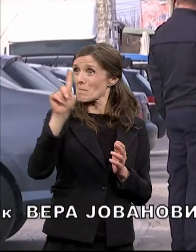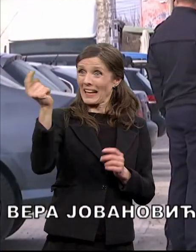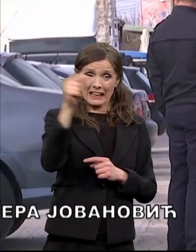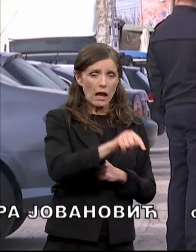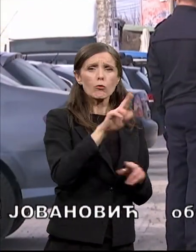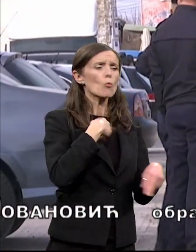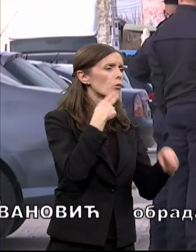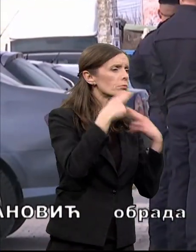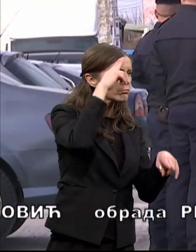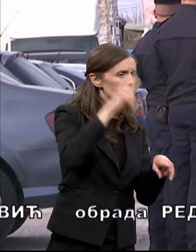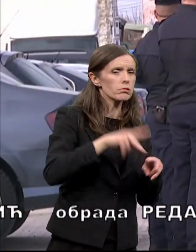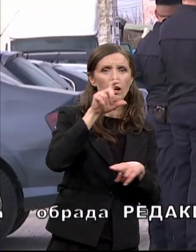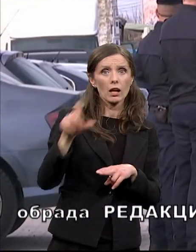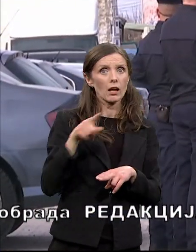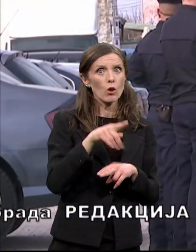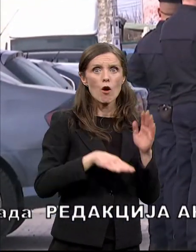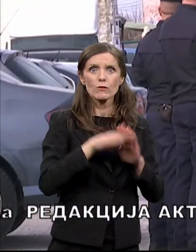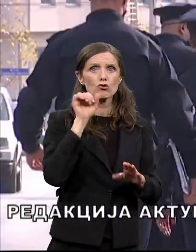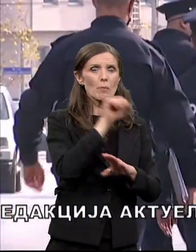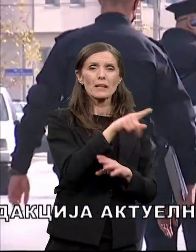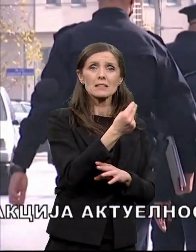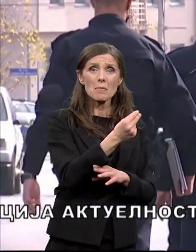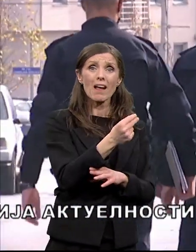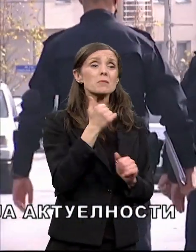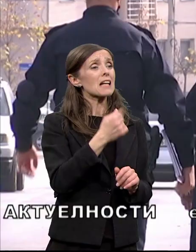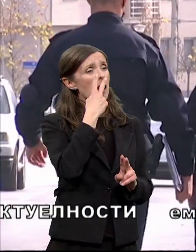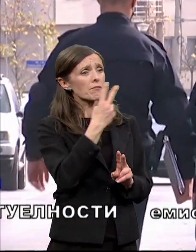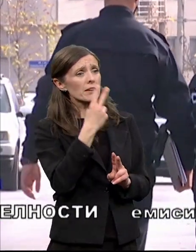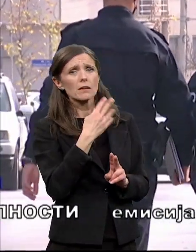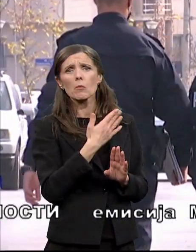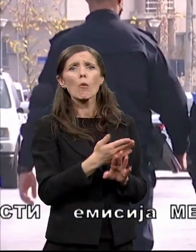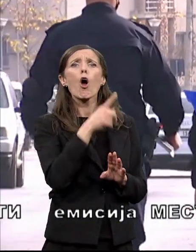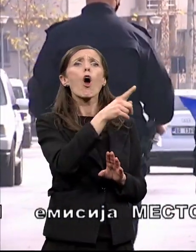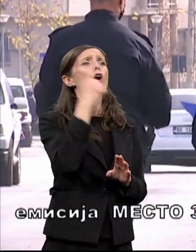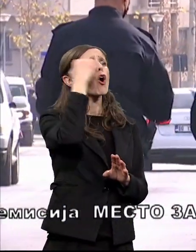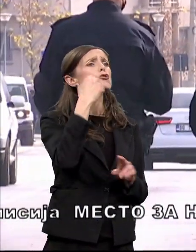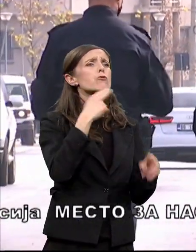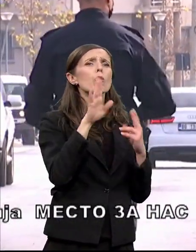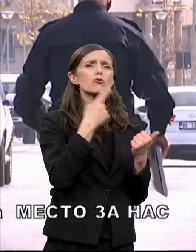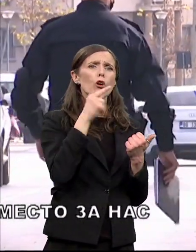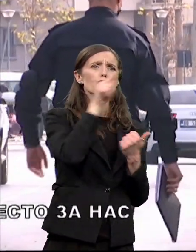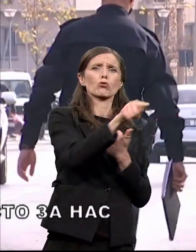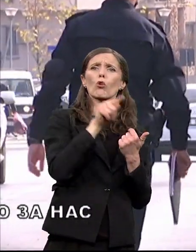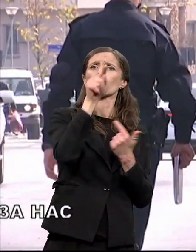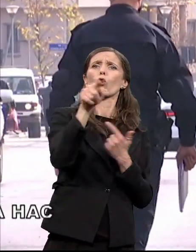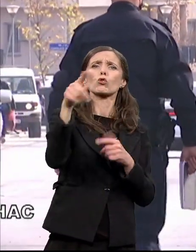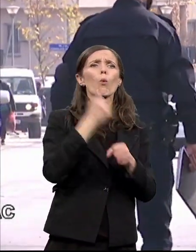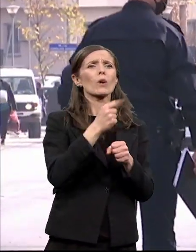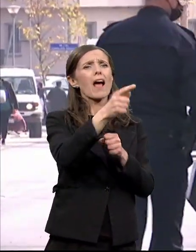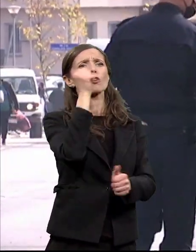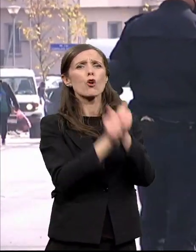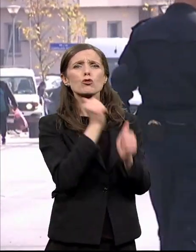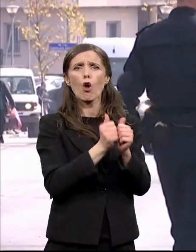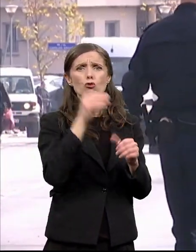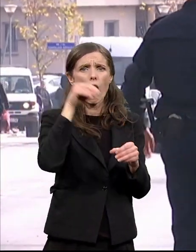srpsko stanovništvo, jer po dosadašnjem iskustvu svako može da bude na meti kosovskog tužilaštva za zločin koji nije počinio.